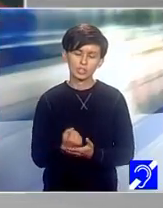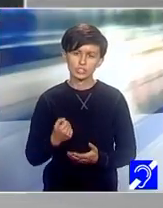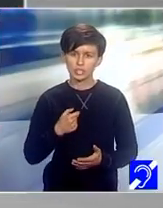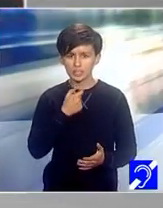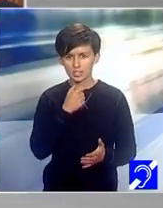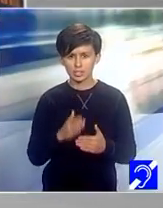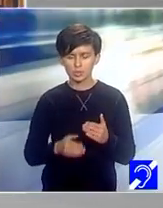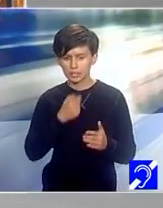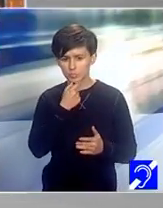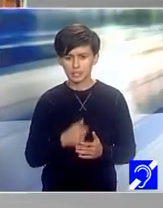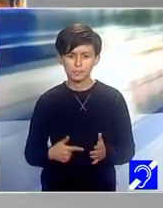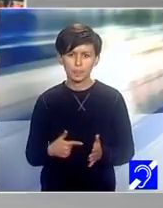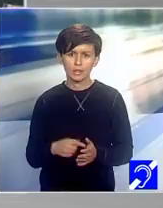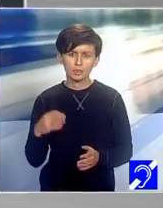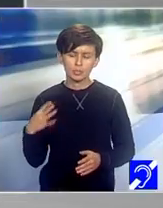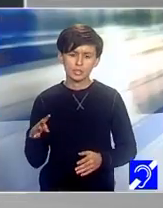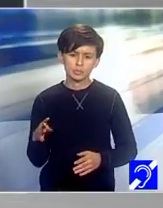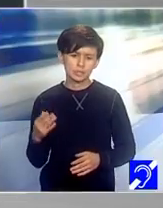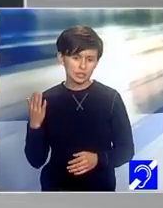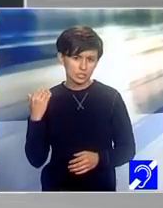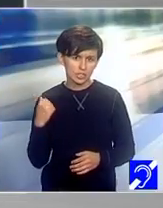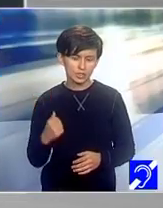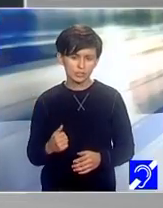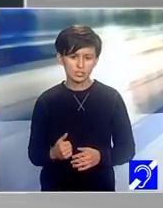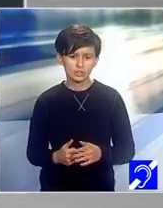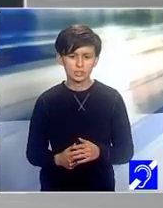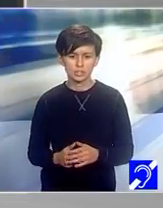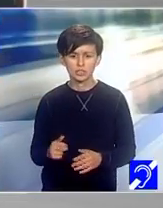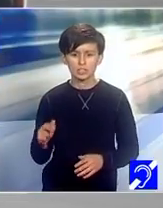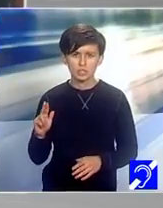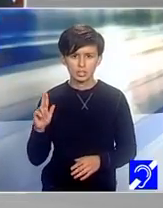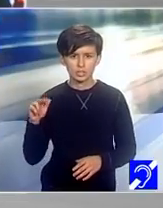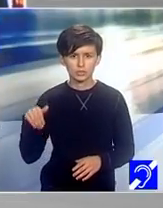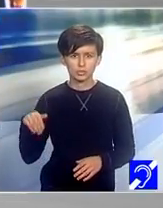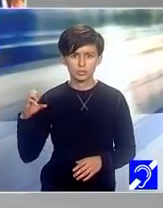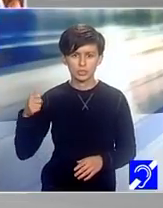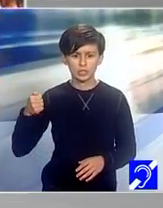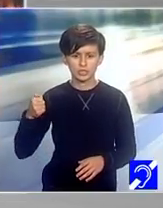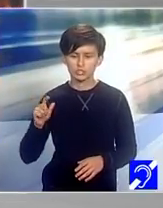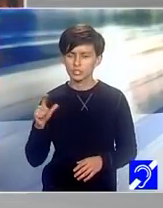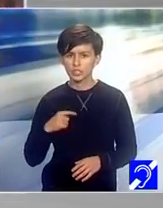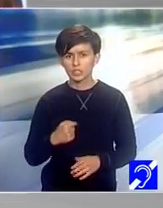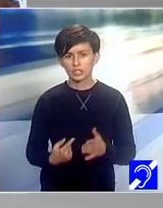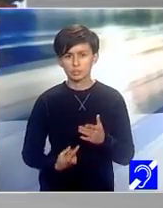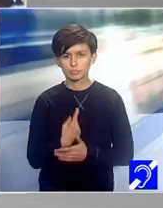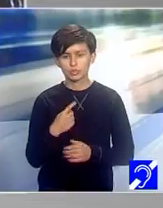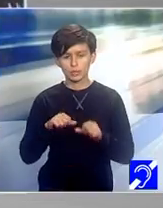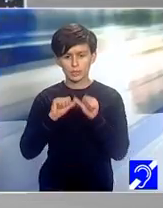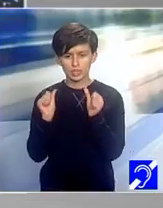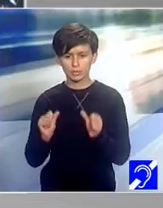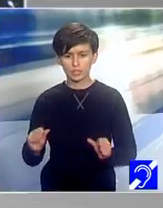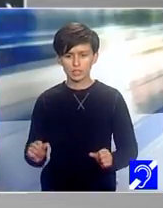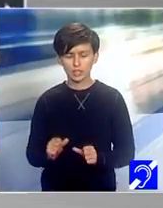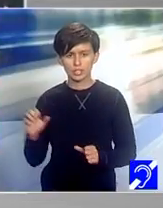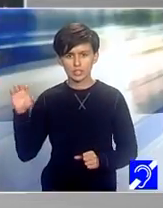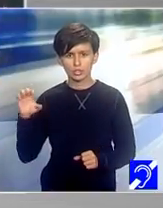în 2014 a fost UMEA, capitală culturală europeană. Este atât de nord încât nu apare nici măcar pe harta meteo a Europei. Este un orășel atât de